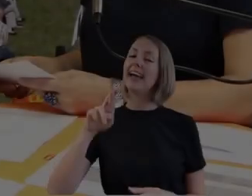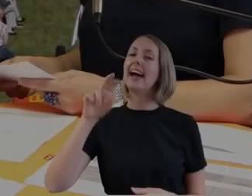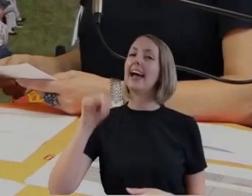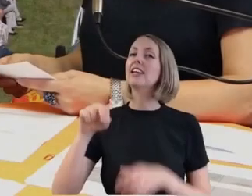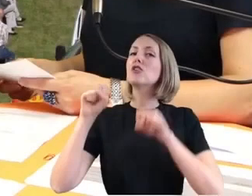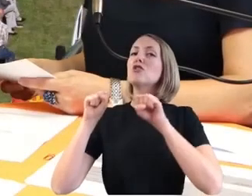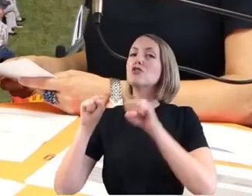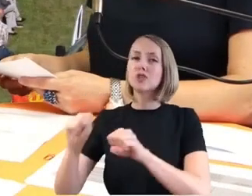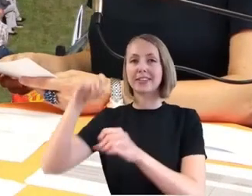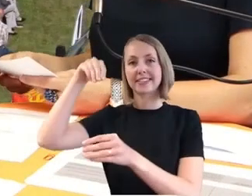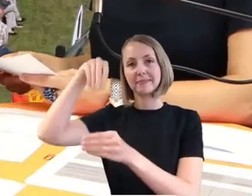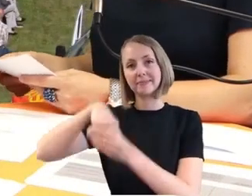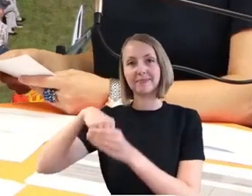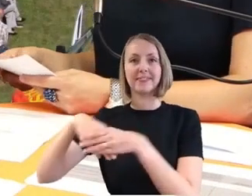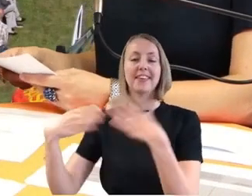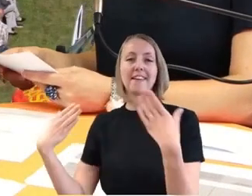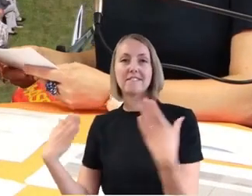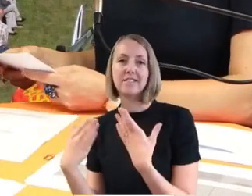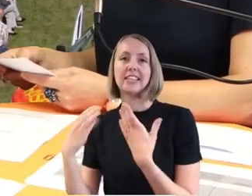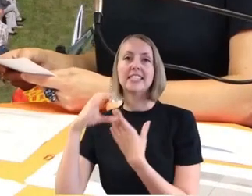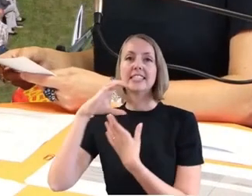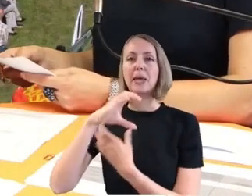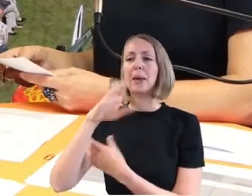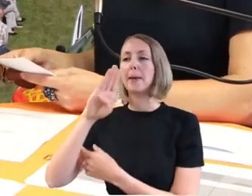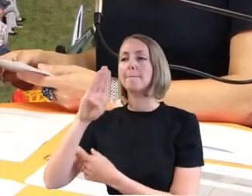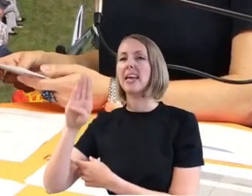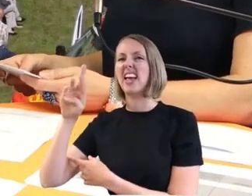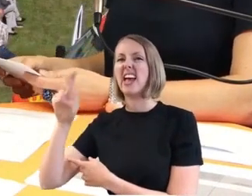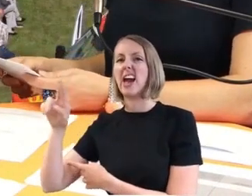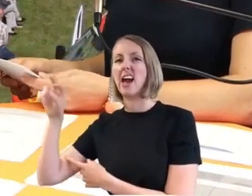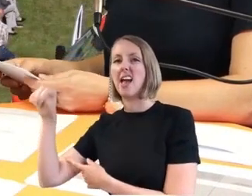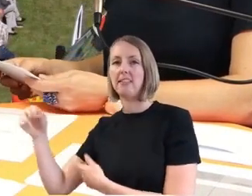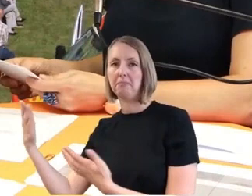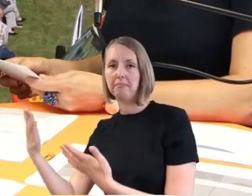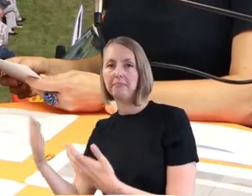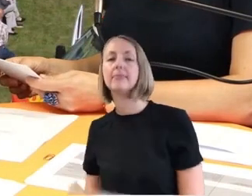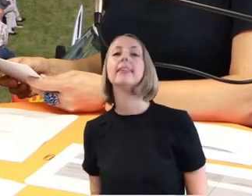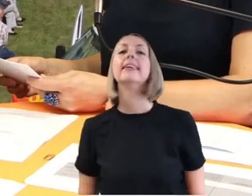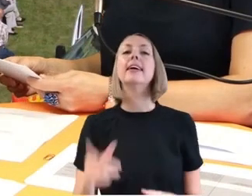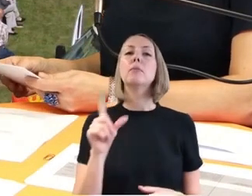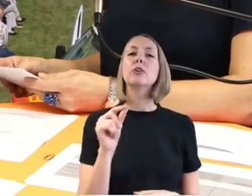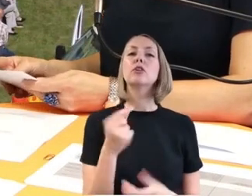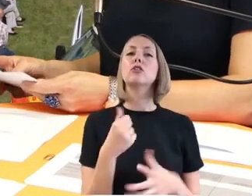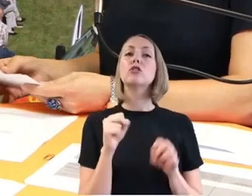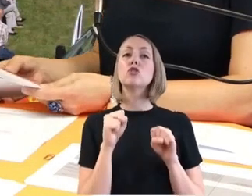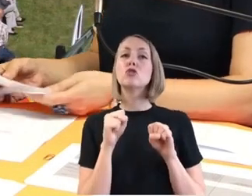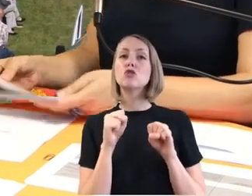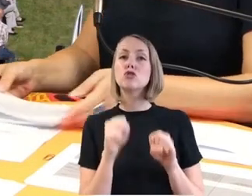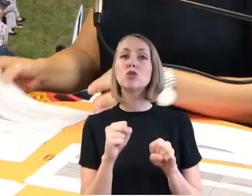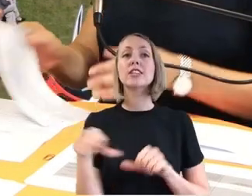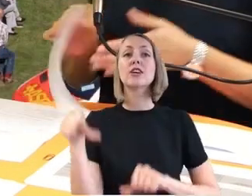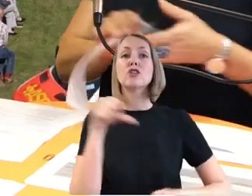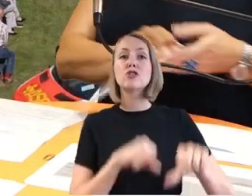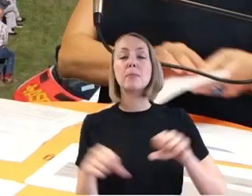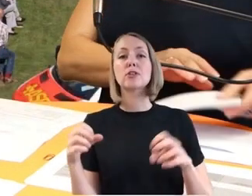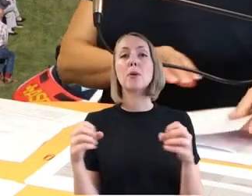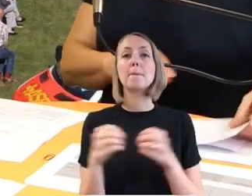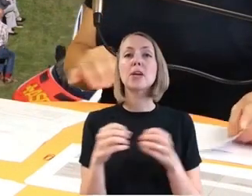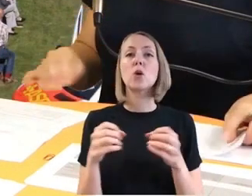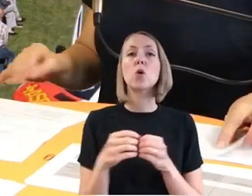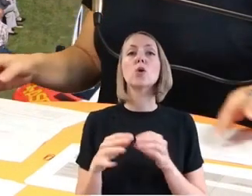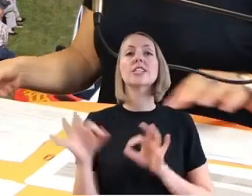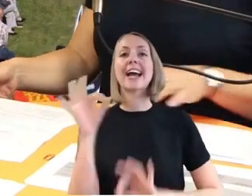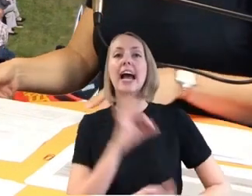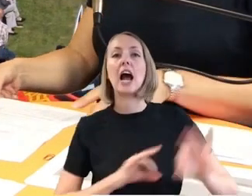was verbirgt sich denn hinter den vier buchstaben ja das beschreibt den schutz den chemischen biologischen radiologischen